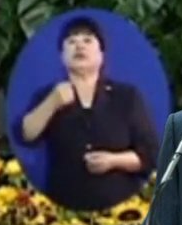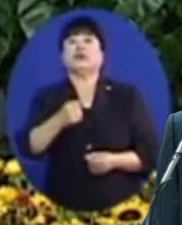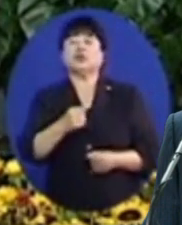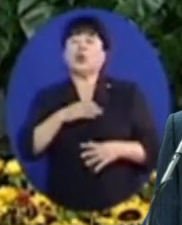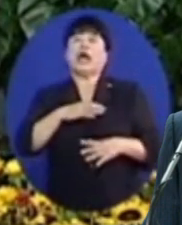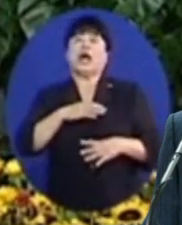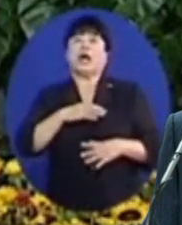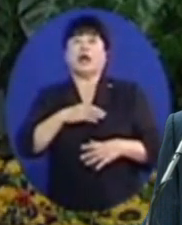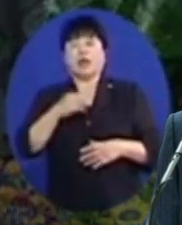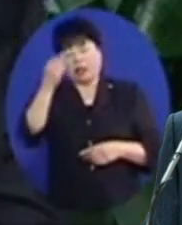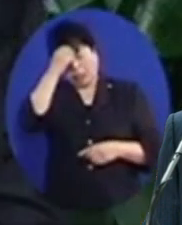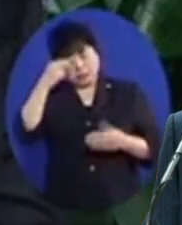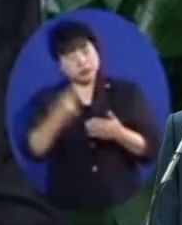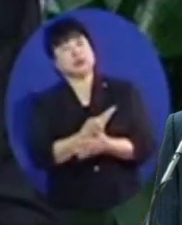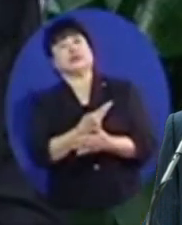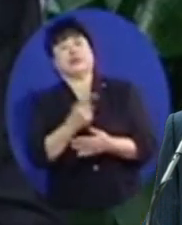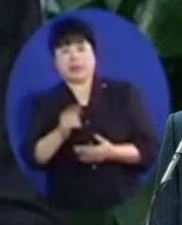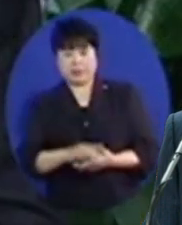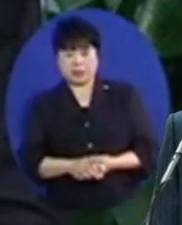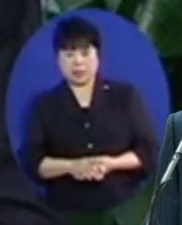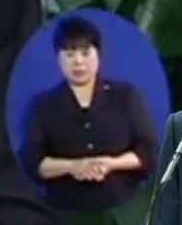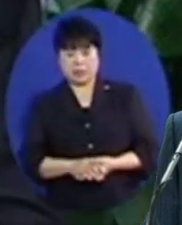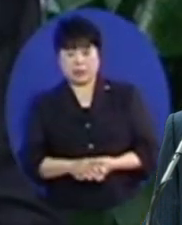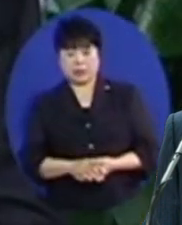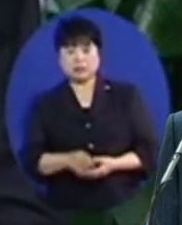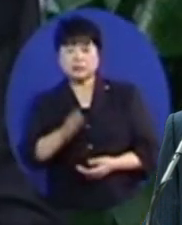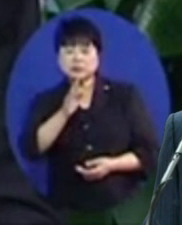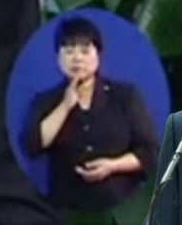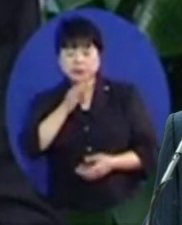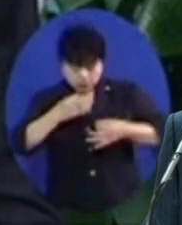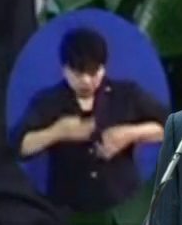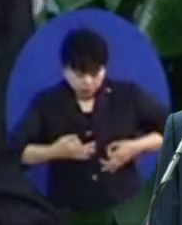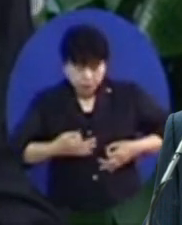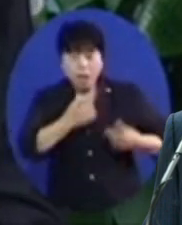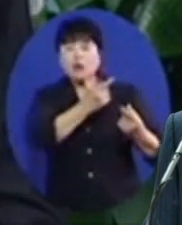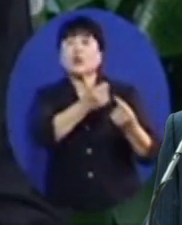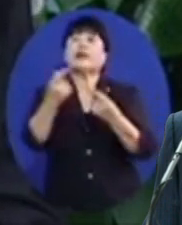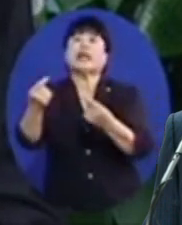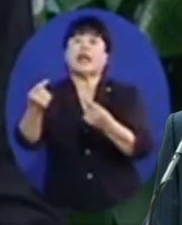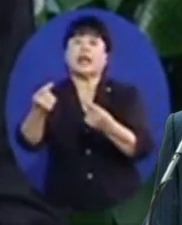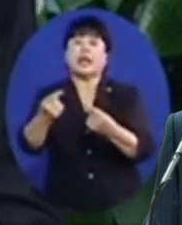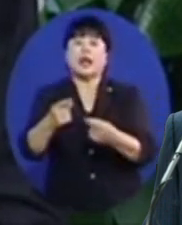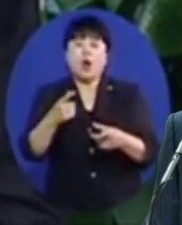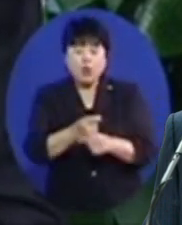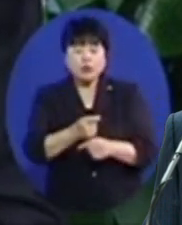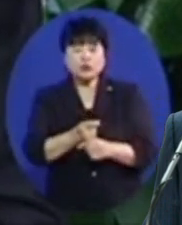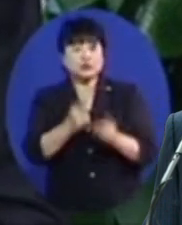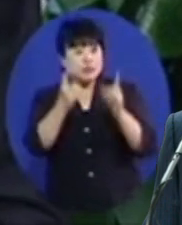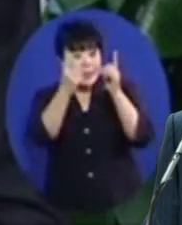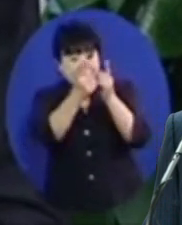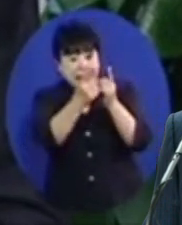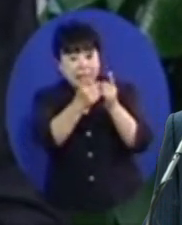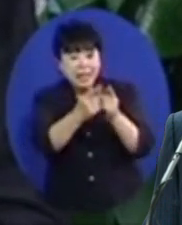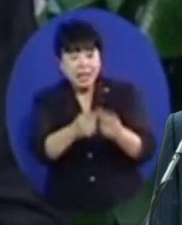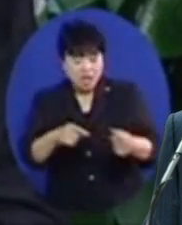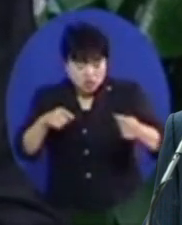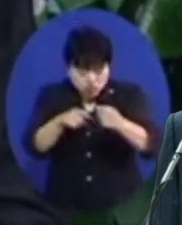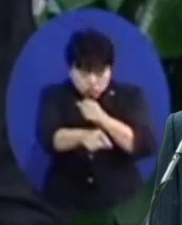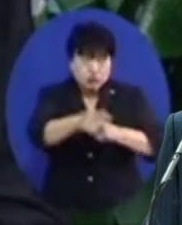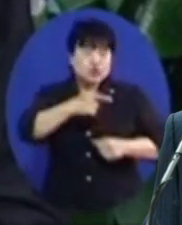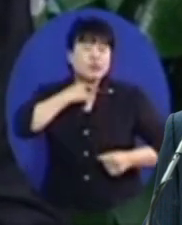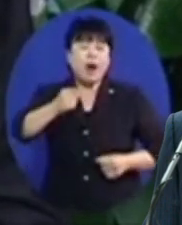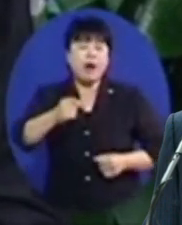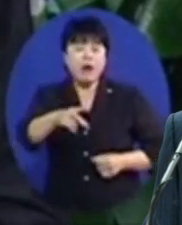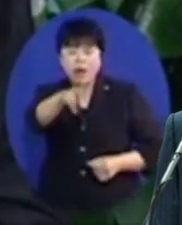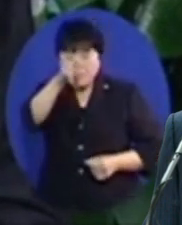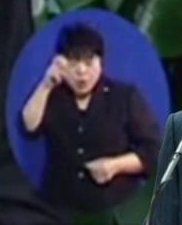것입니다. 나는 저보다 낫다고 생각했는데 내가 그를 그 자리에 만나니까 당장 그를 처참하게